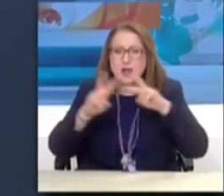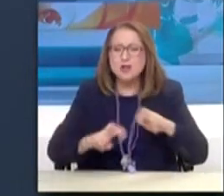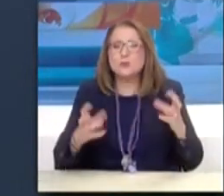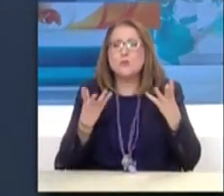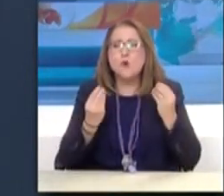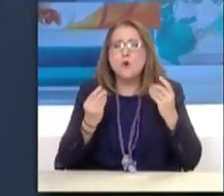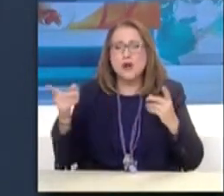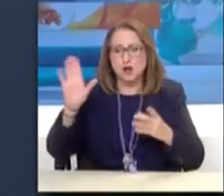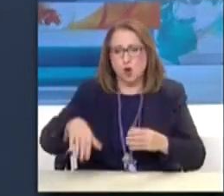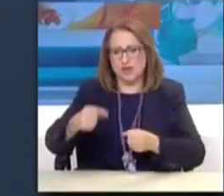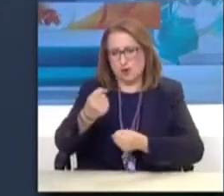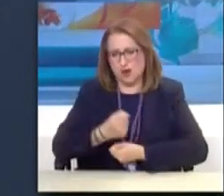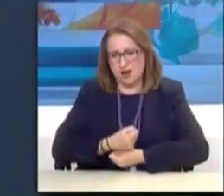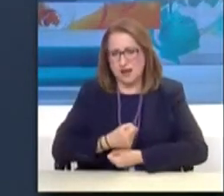αφορούν